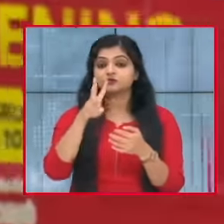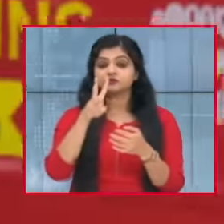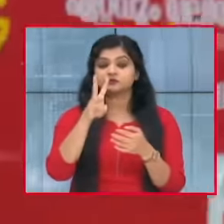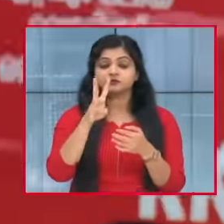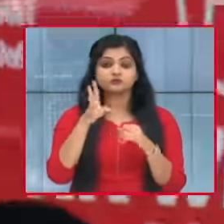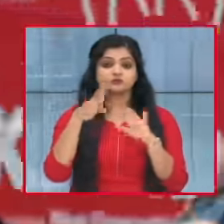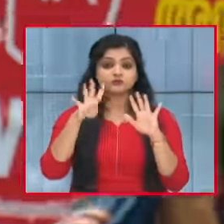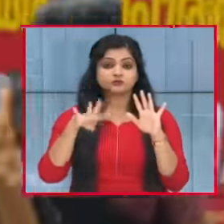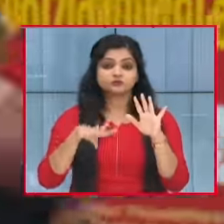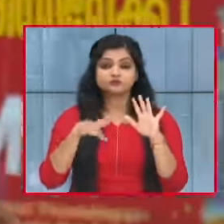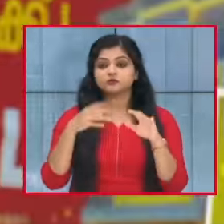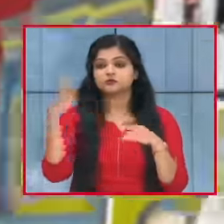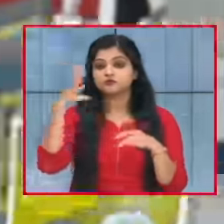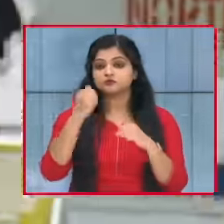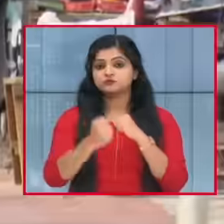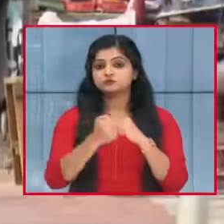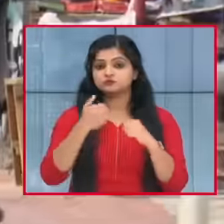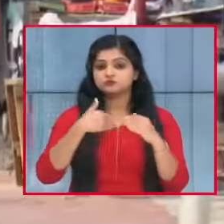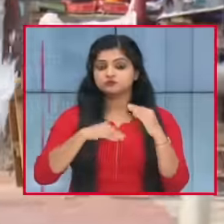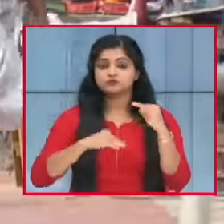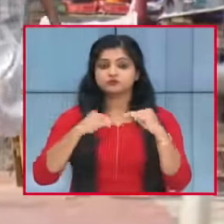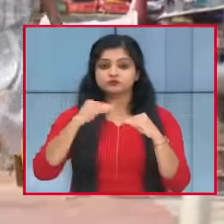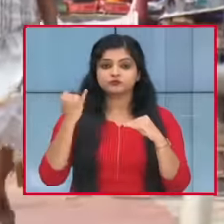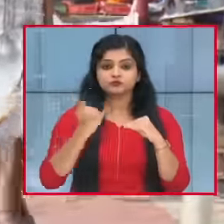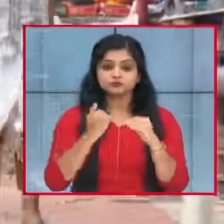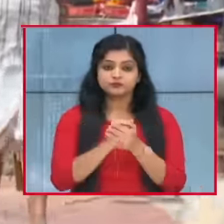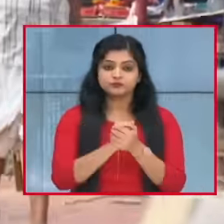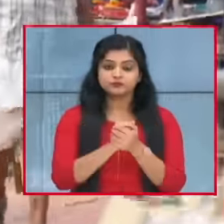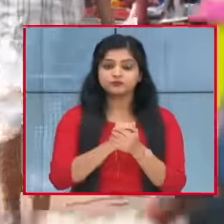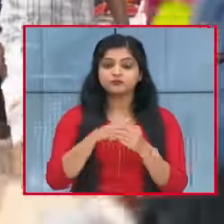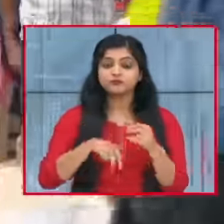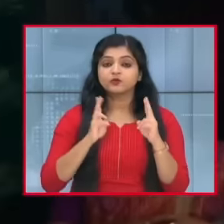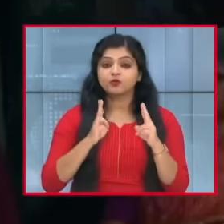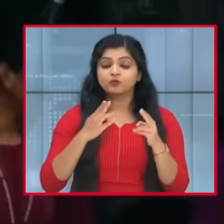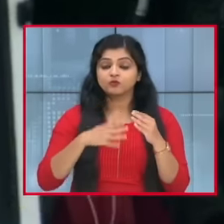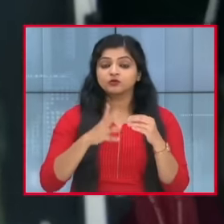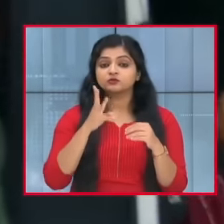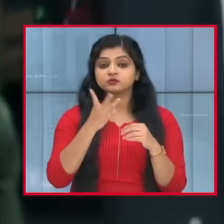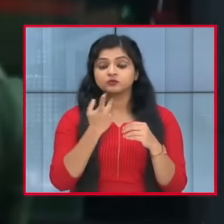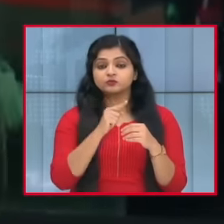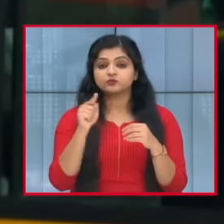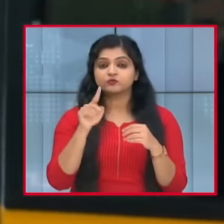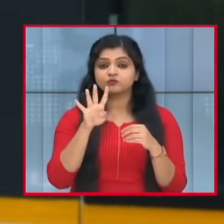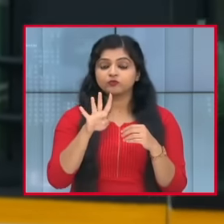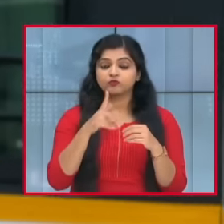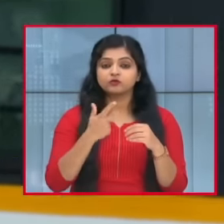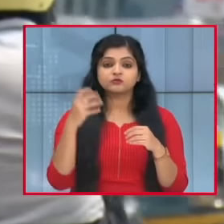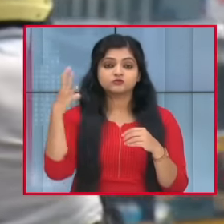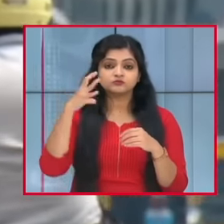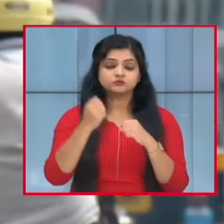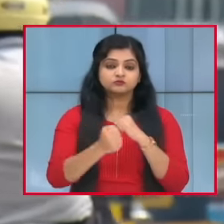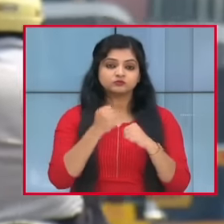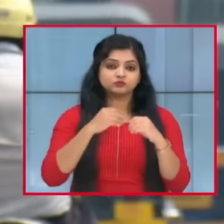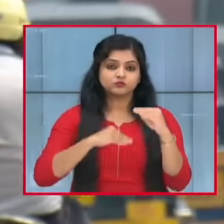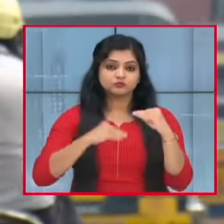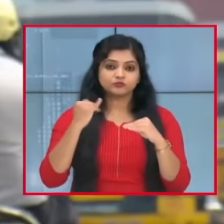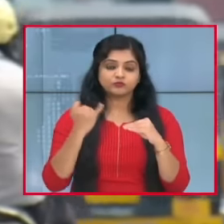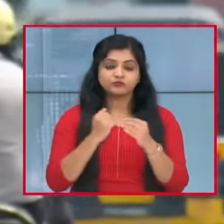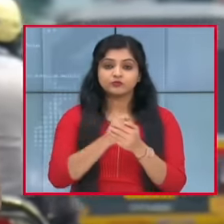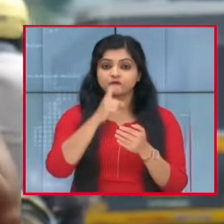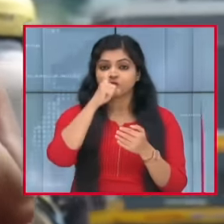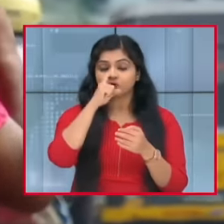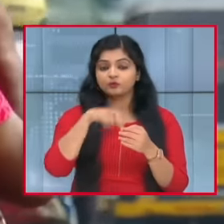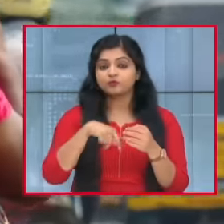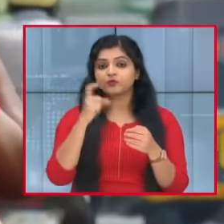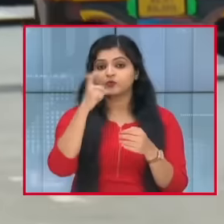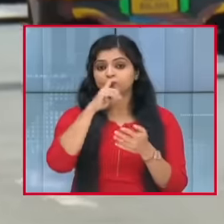ഡിഗ്രി സെൽഷ്യസ് വരെ ഉയരാൻ സാധ്യതയുണ്ടെന്നാണ് മുന്നറിയിപ്പ്. സാധാരണയേക്കാൾ 3 മുതൽ 4 ഡിഗ്രി സെൽഷ്യസ് വരെയുള്ള വർധനവിനാണ് സാധ്യത. കോട്ടയം, കോഴിക്കോട്